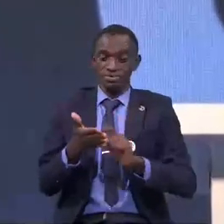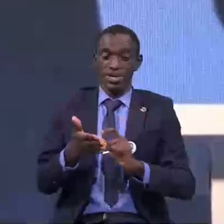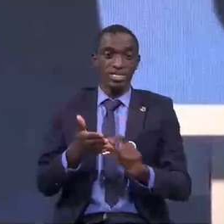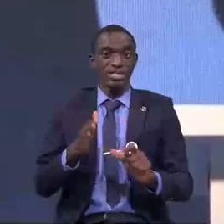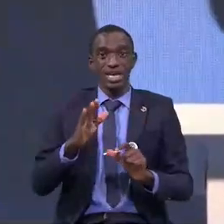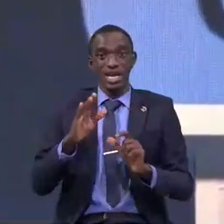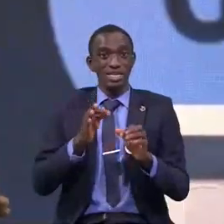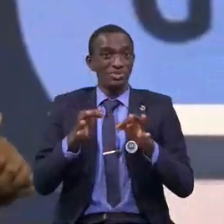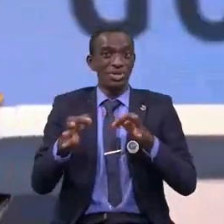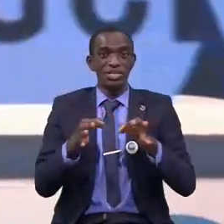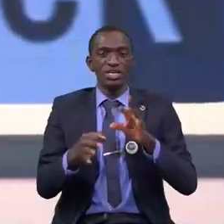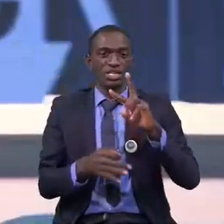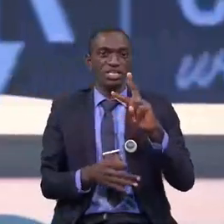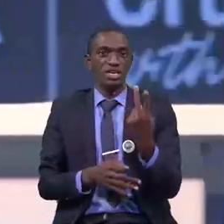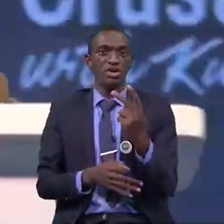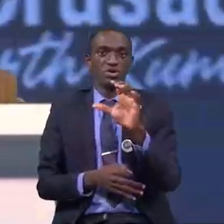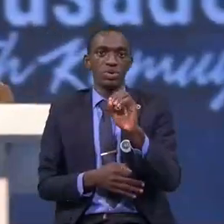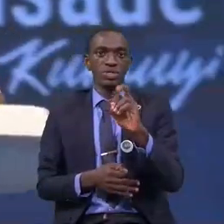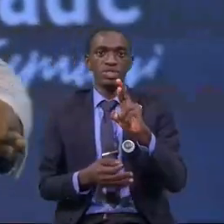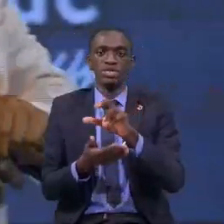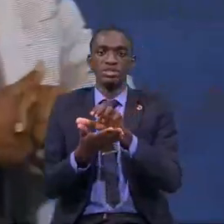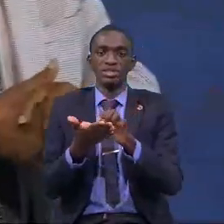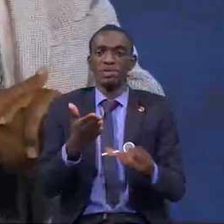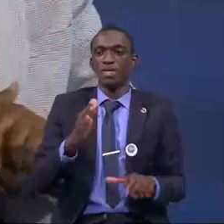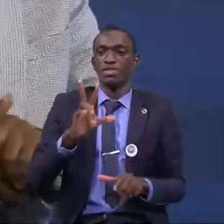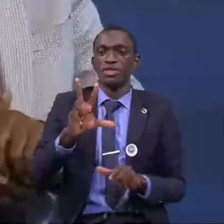Et en 2 Corinthiens 3, 18.